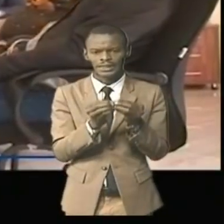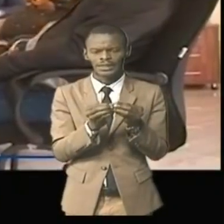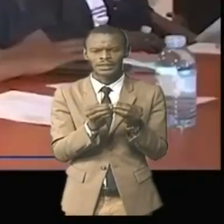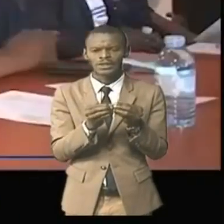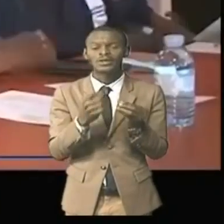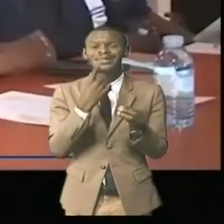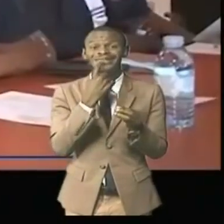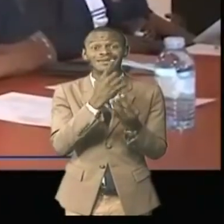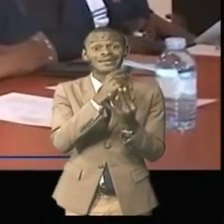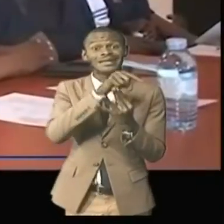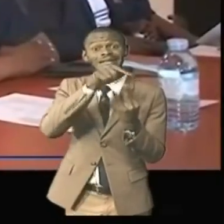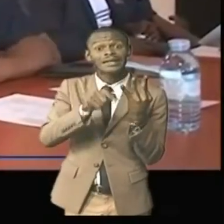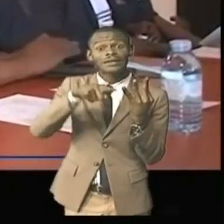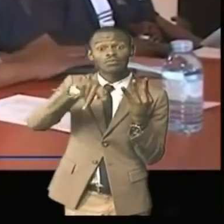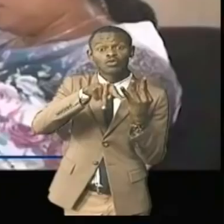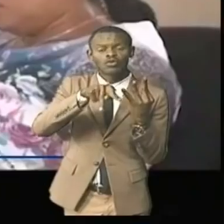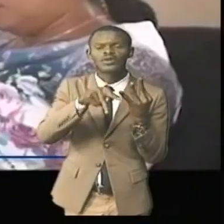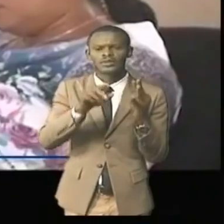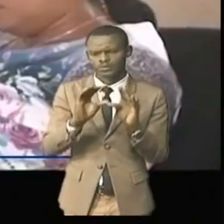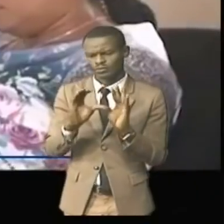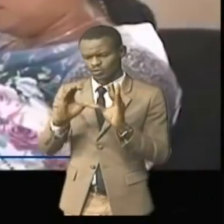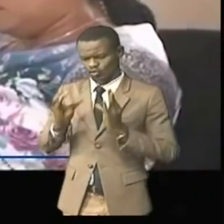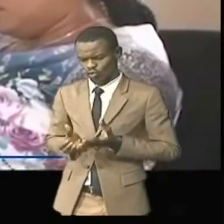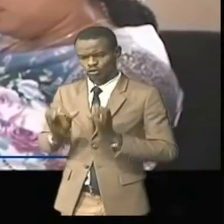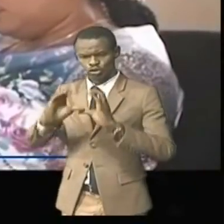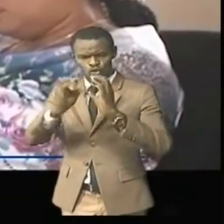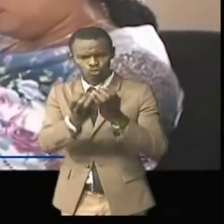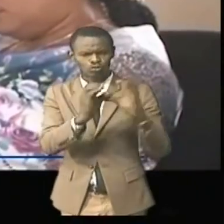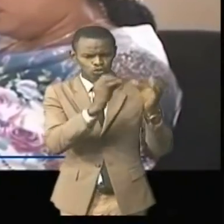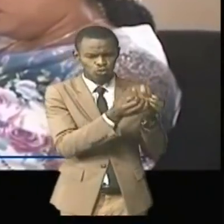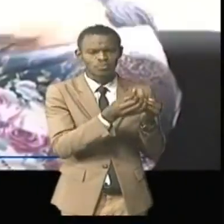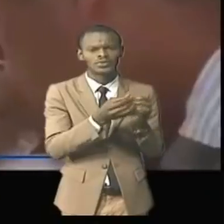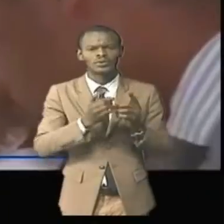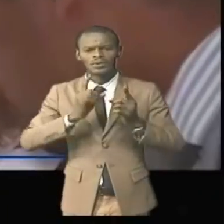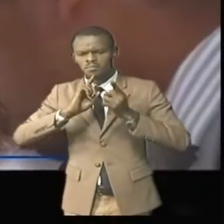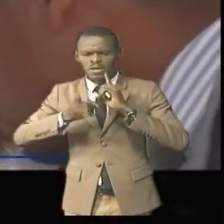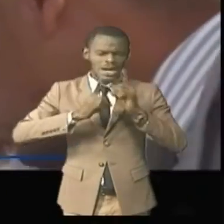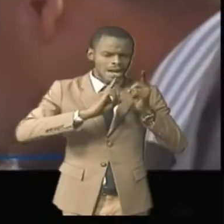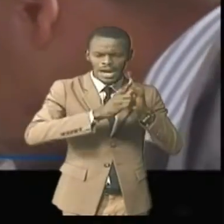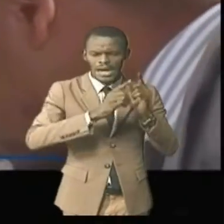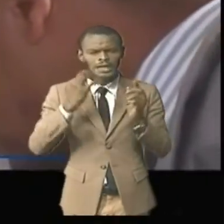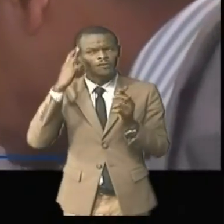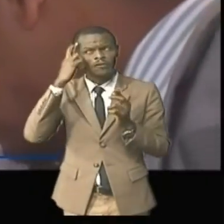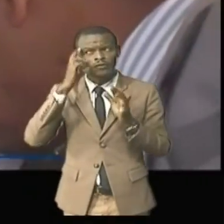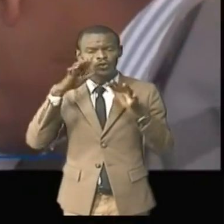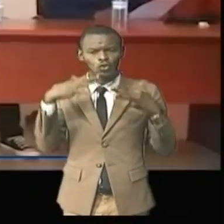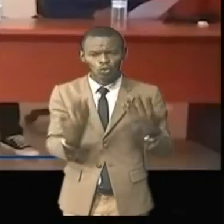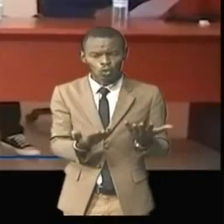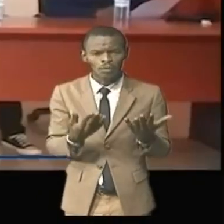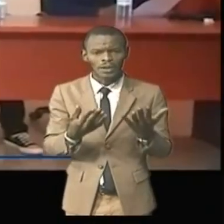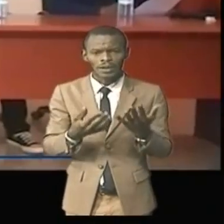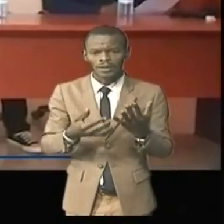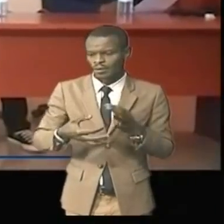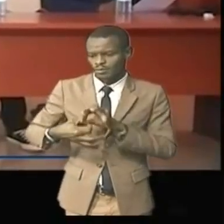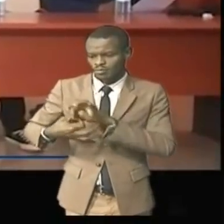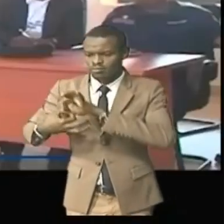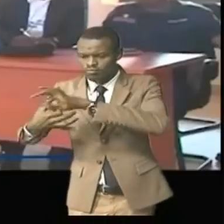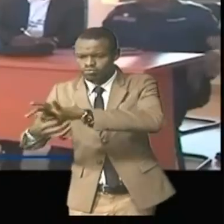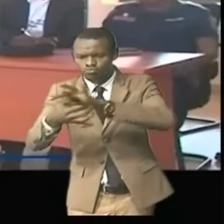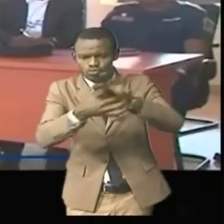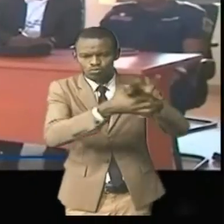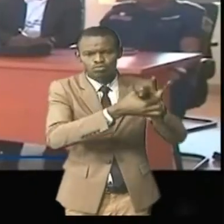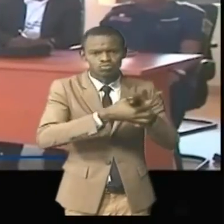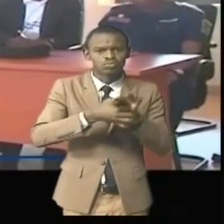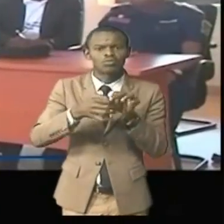auront des travaux en commission spécialisée pour scruter la nécessité de booster cette coopération interprovinciale dans des secteurs tels